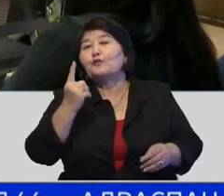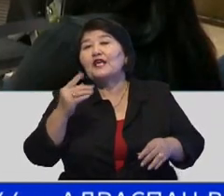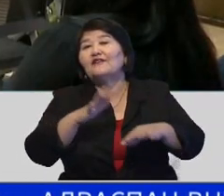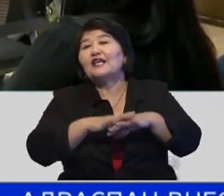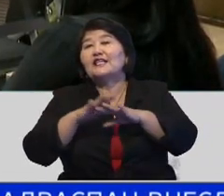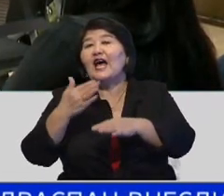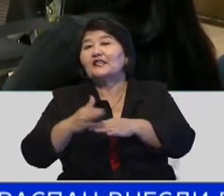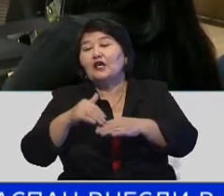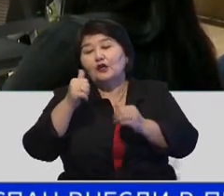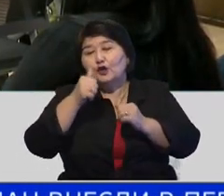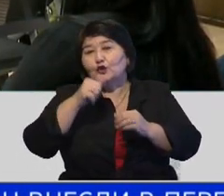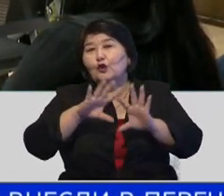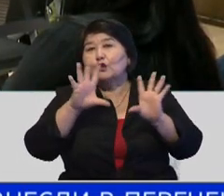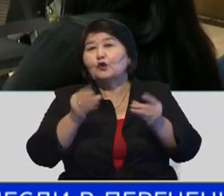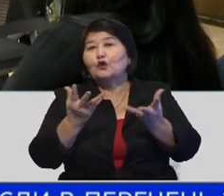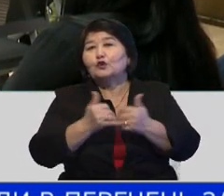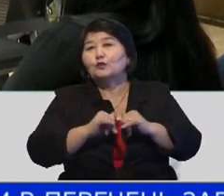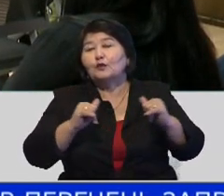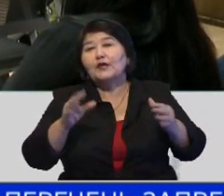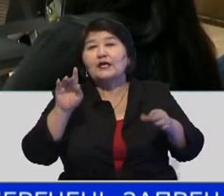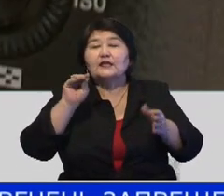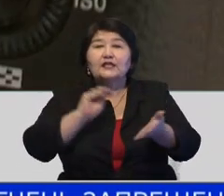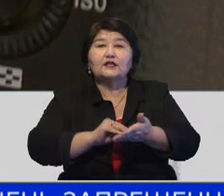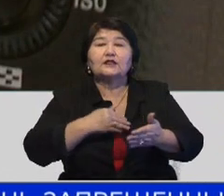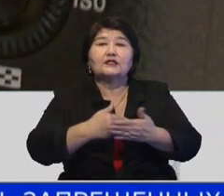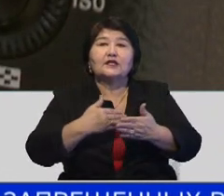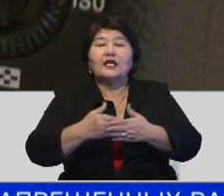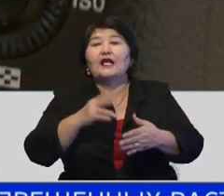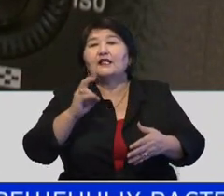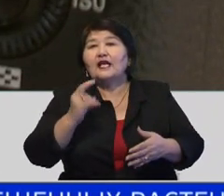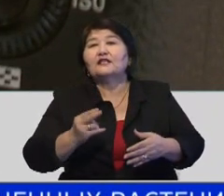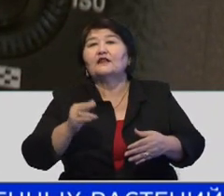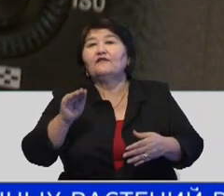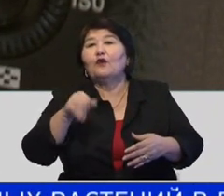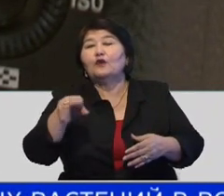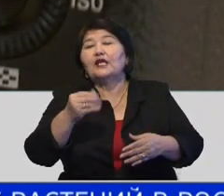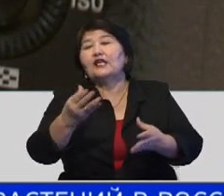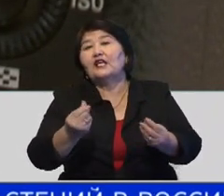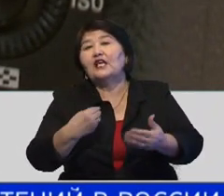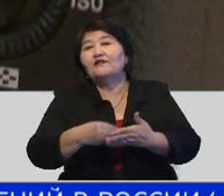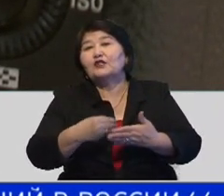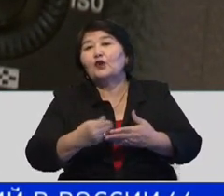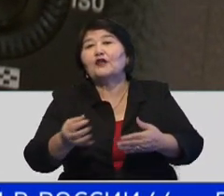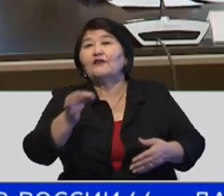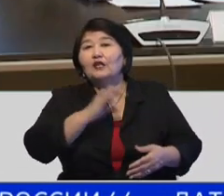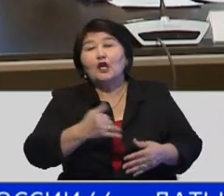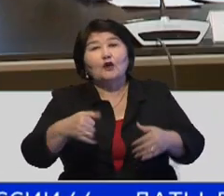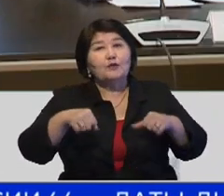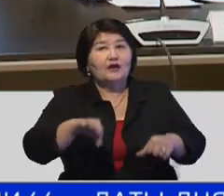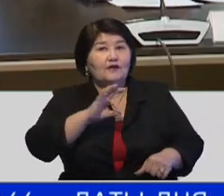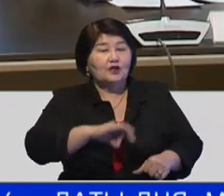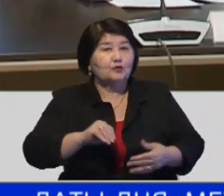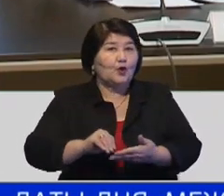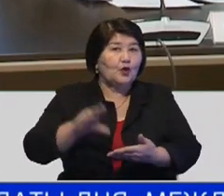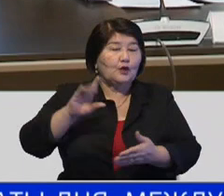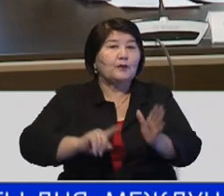начисления ежегодно сумма будет увеличи за счёт роста активов нацфонде и получения инвестиционного дохода право на использование